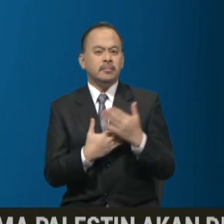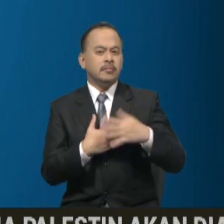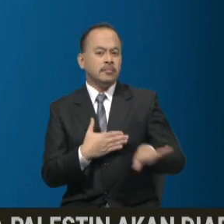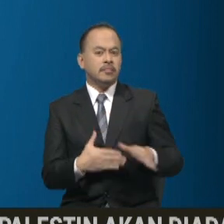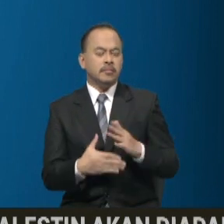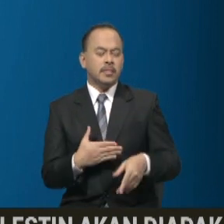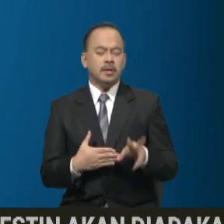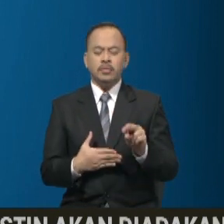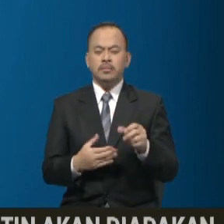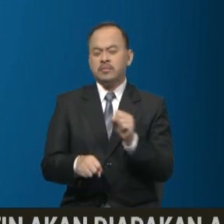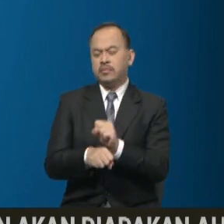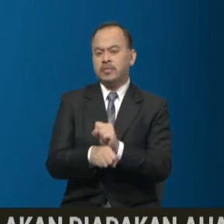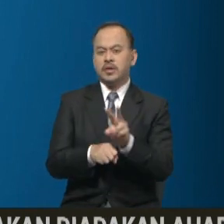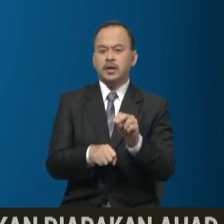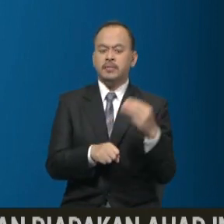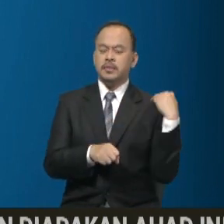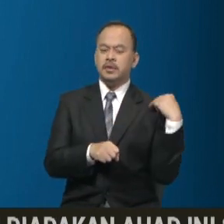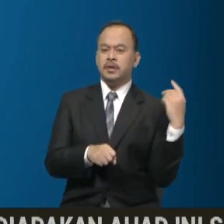dengan majikan asal.